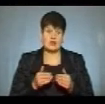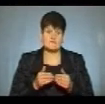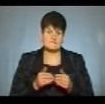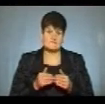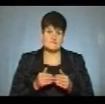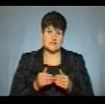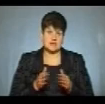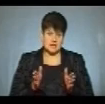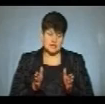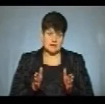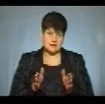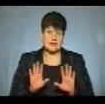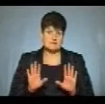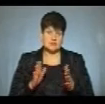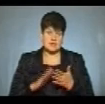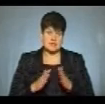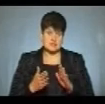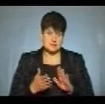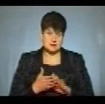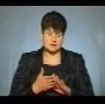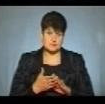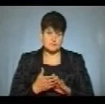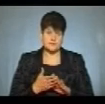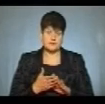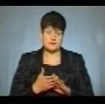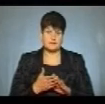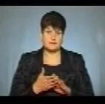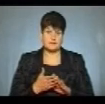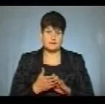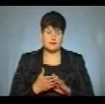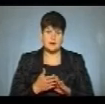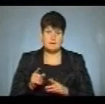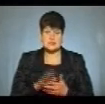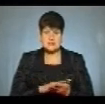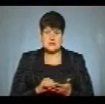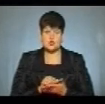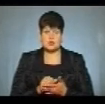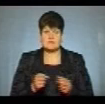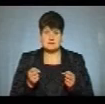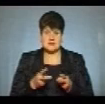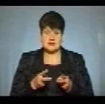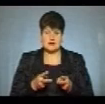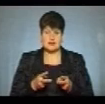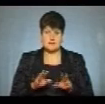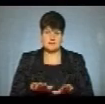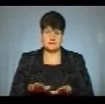і класифікована надзвичайна ситуація техногенного характеру об'єктового рівня. Ми їх знешкоджуємо в спеціально відведених